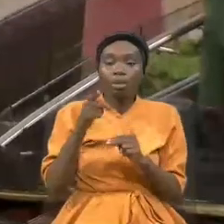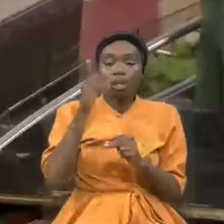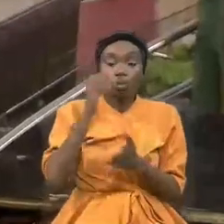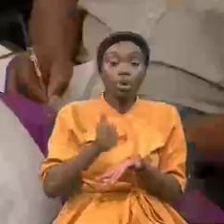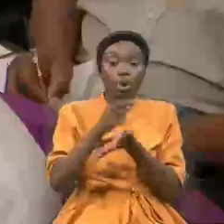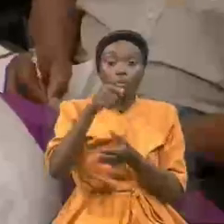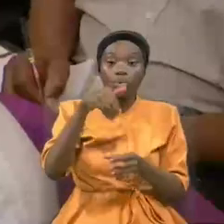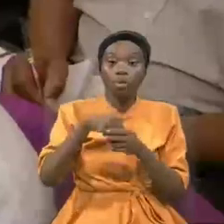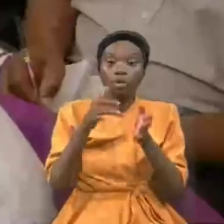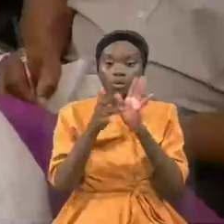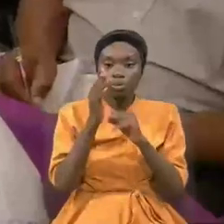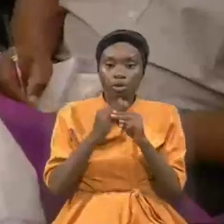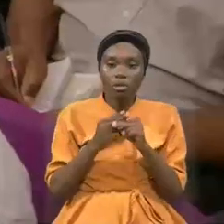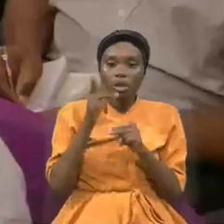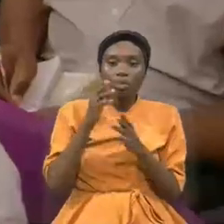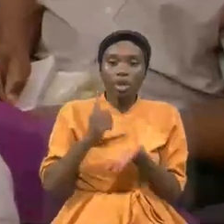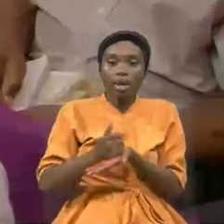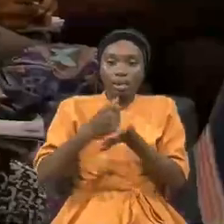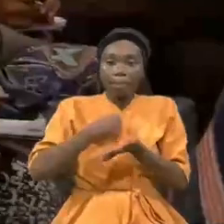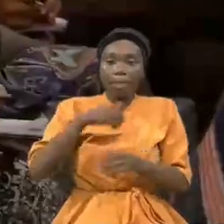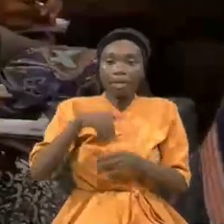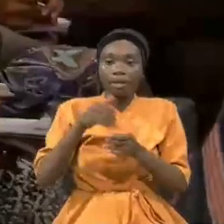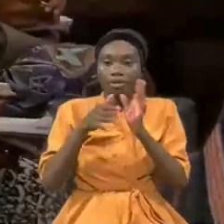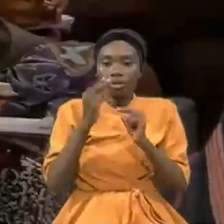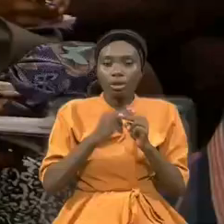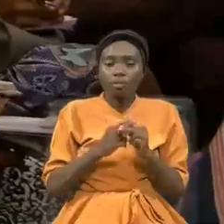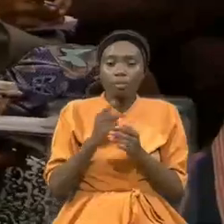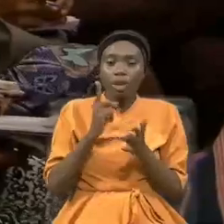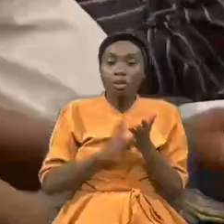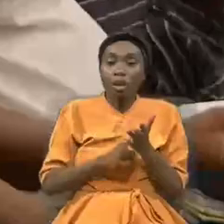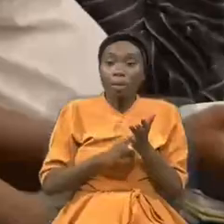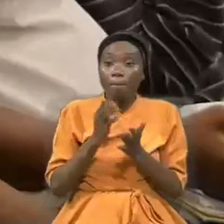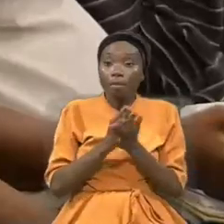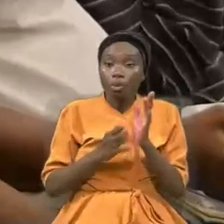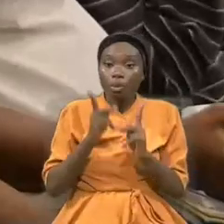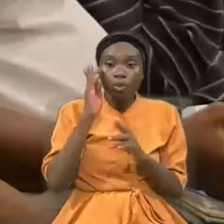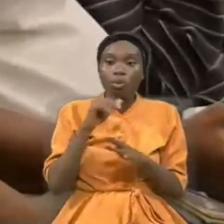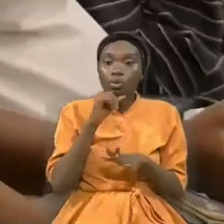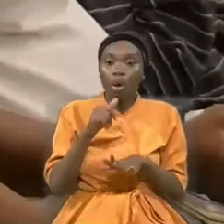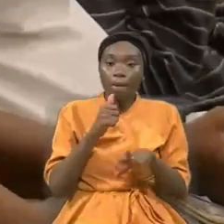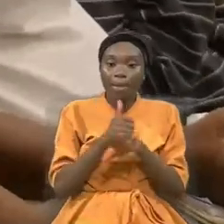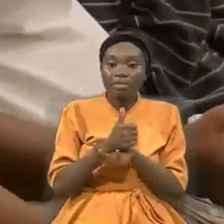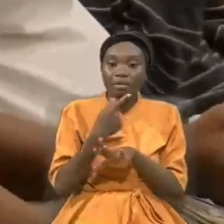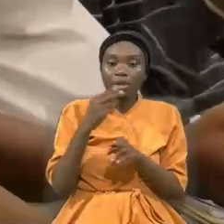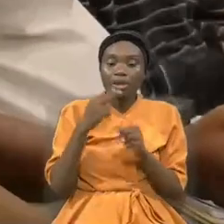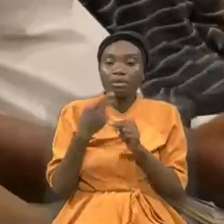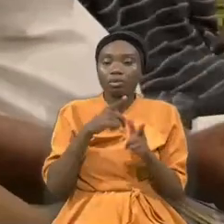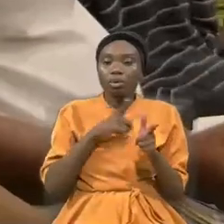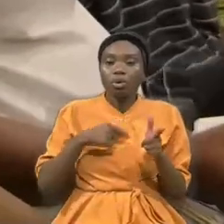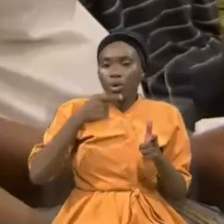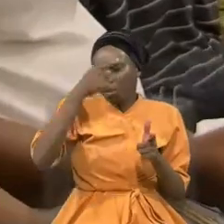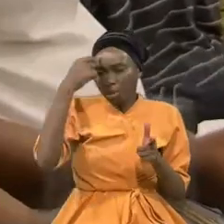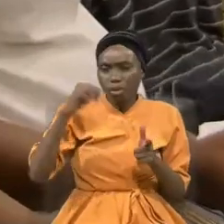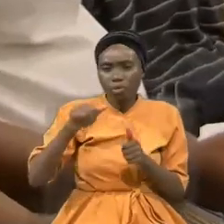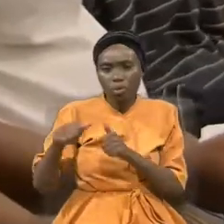Ne sont-ce pas eux qui outragent le bon nom que vous portez? Je prie que le Seigneur vous aide, qu'il m'aide. Que les gens